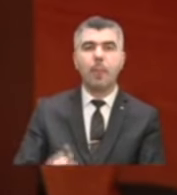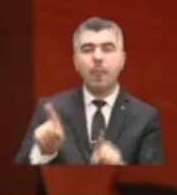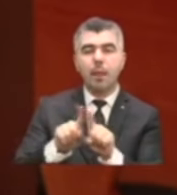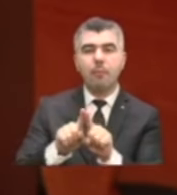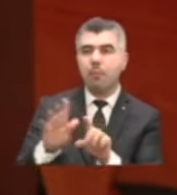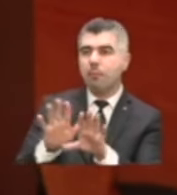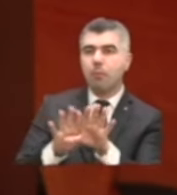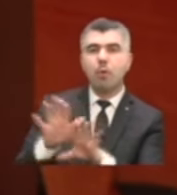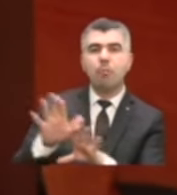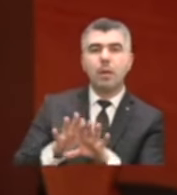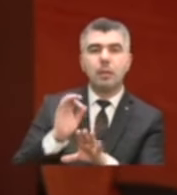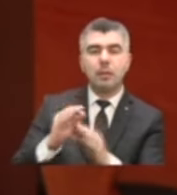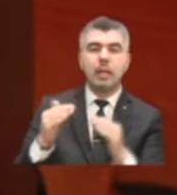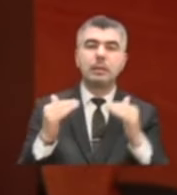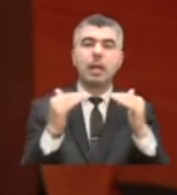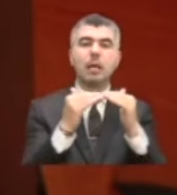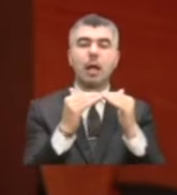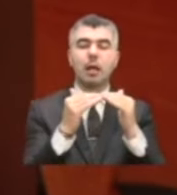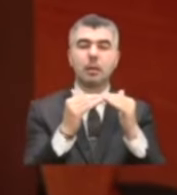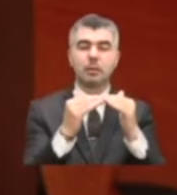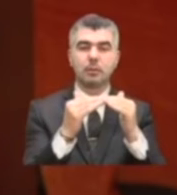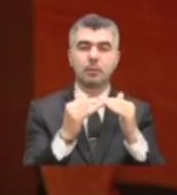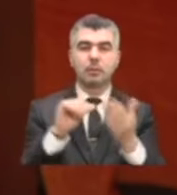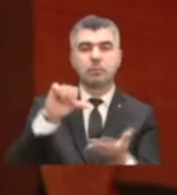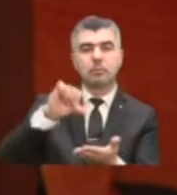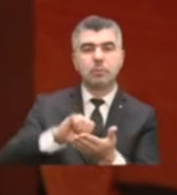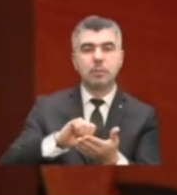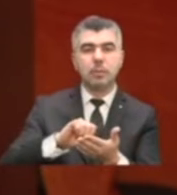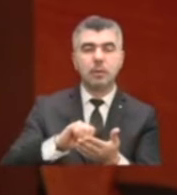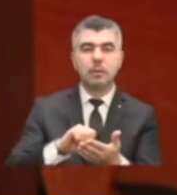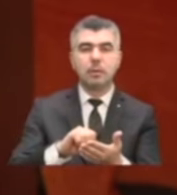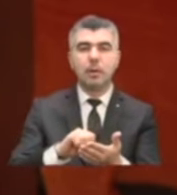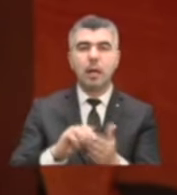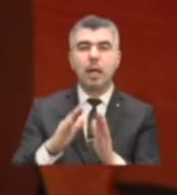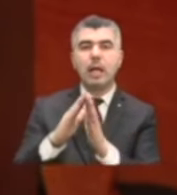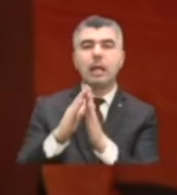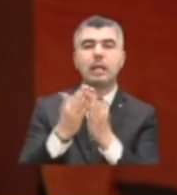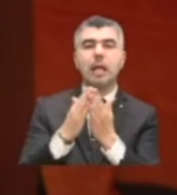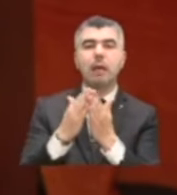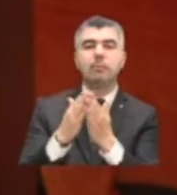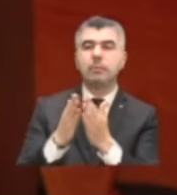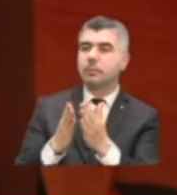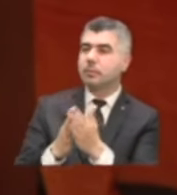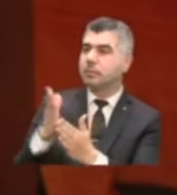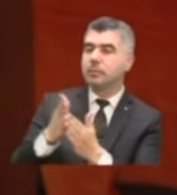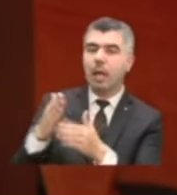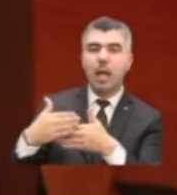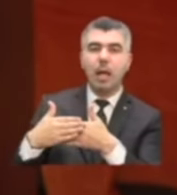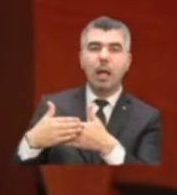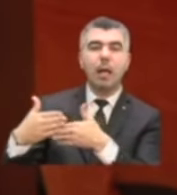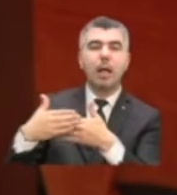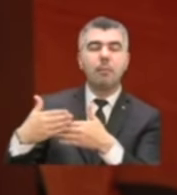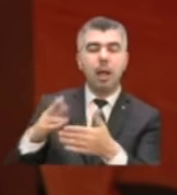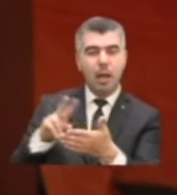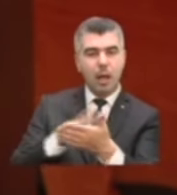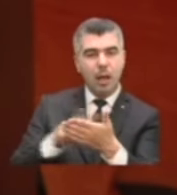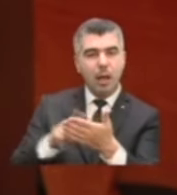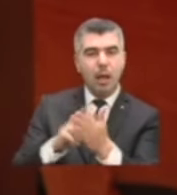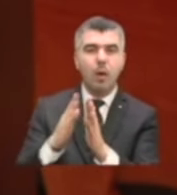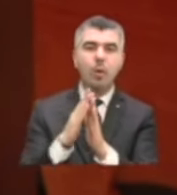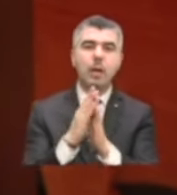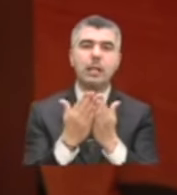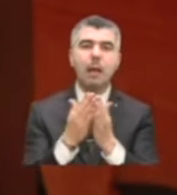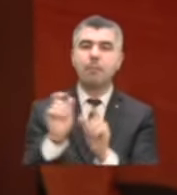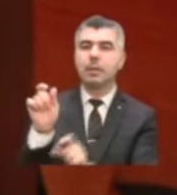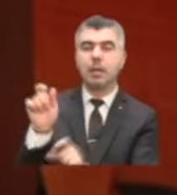لقيناها في اقليم طاطا واللي غتكون على الصعيد الوطني كذلك، دوك المكاتب المتنقله باش نقربوا القراءه والكتاب من المواطنات